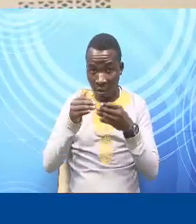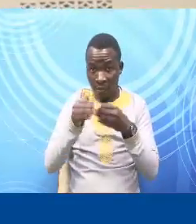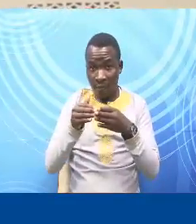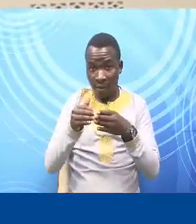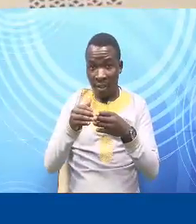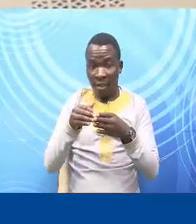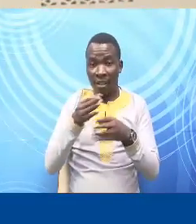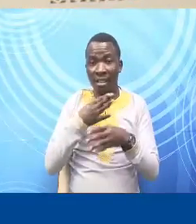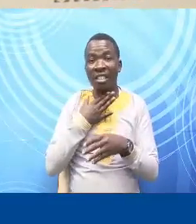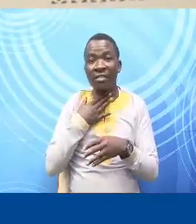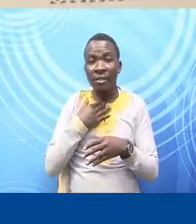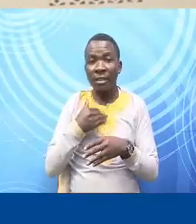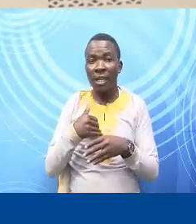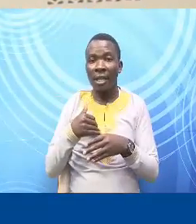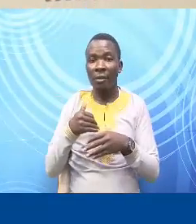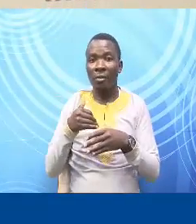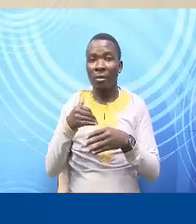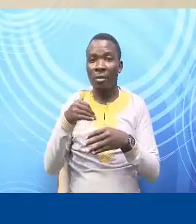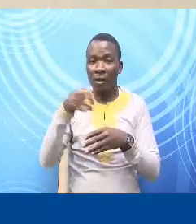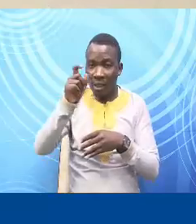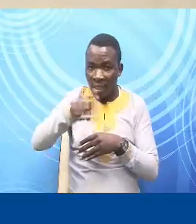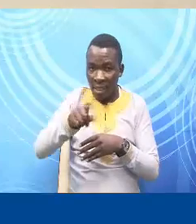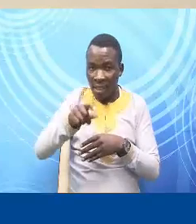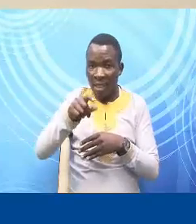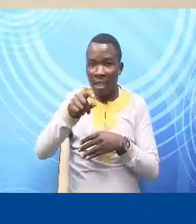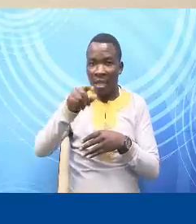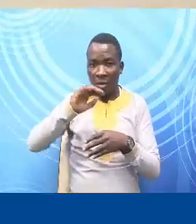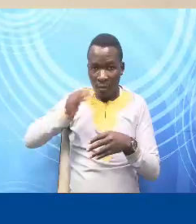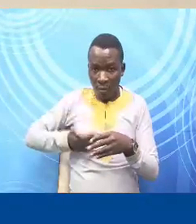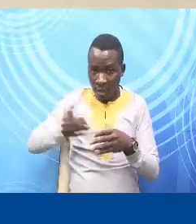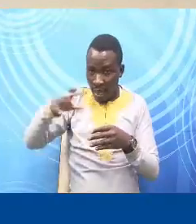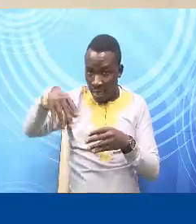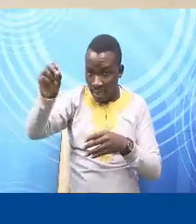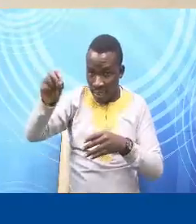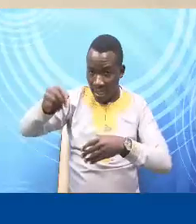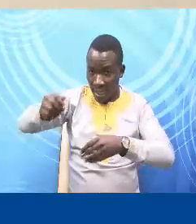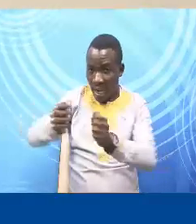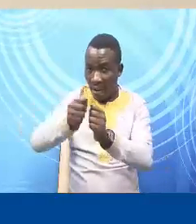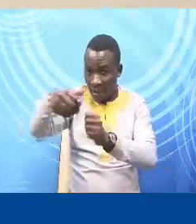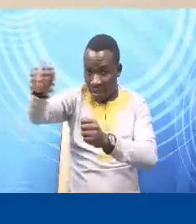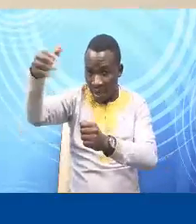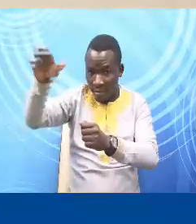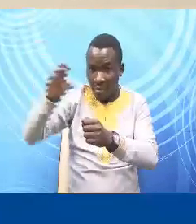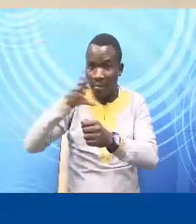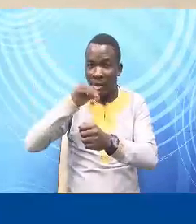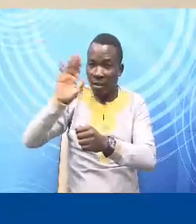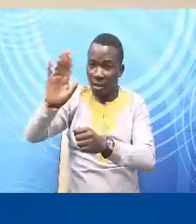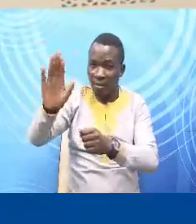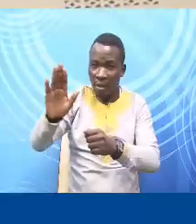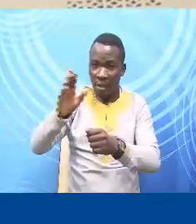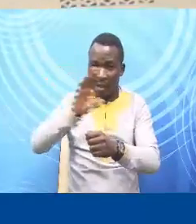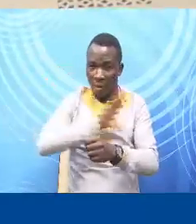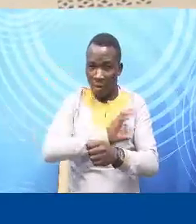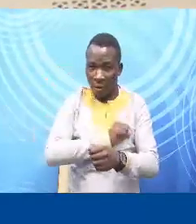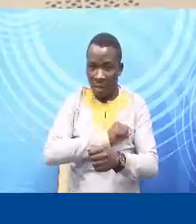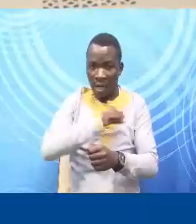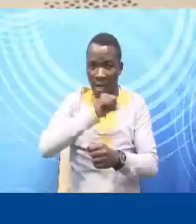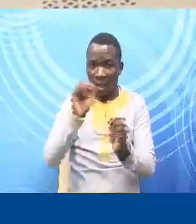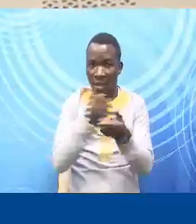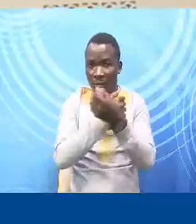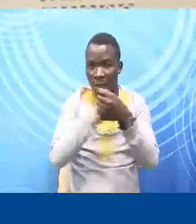nuko nishinganisha, nkaba nkeneye ko n'uwo mugore agenda agasanga abo basore bakabana izo CID ze, kuyangana byananiye, nkeneye ubuvugizi